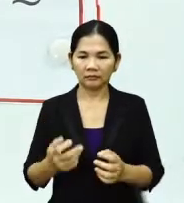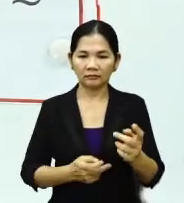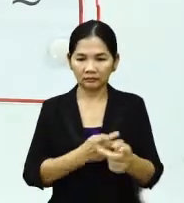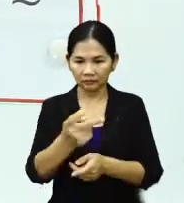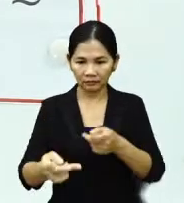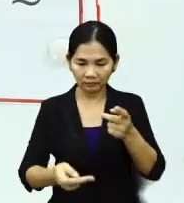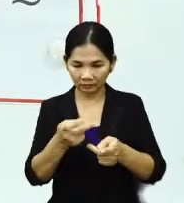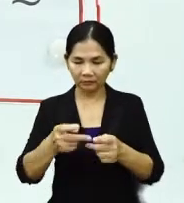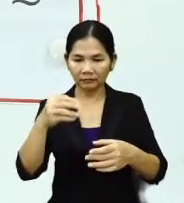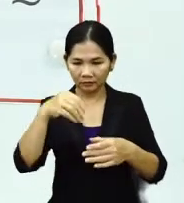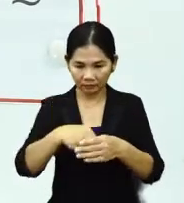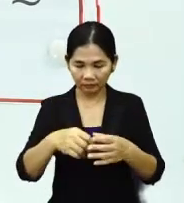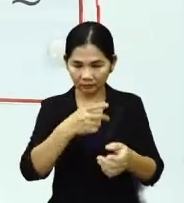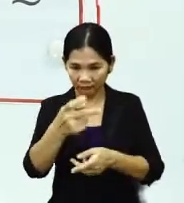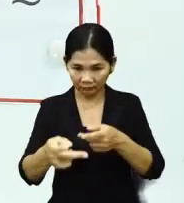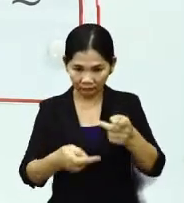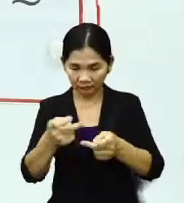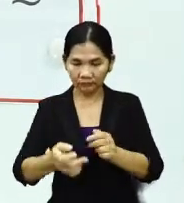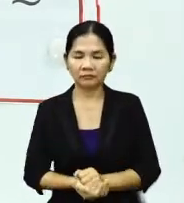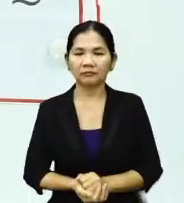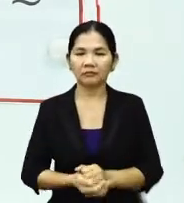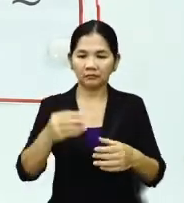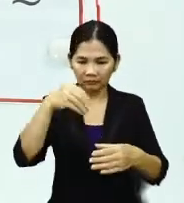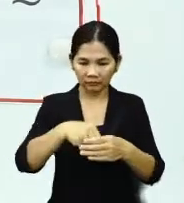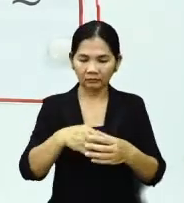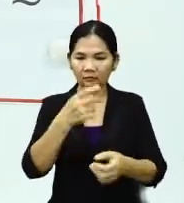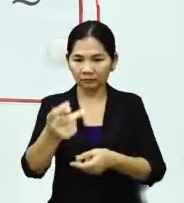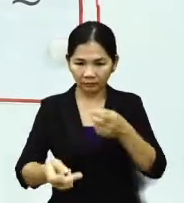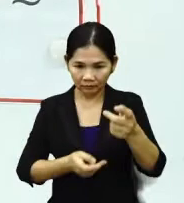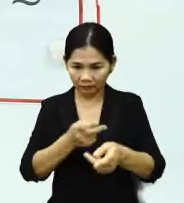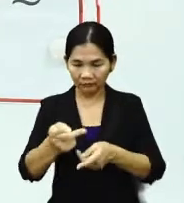xa chà nơi không xa